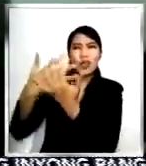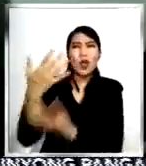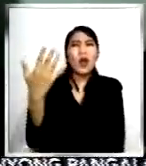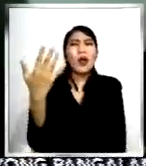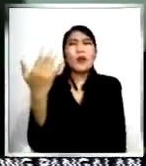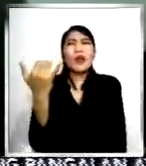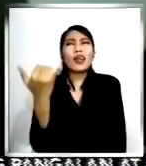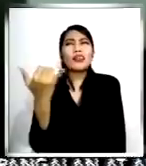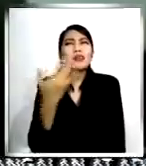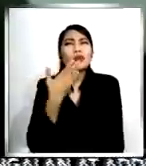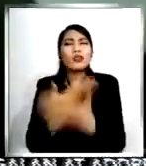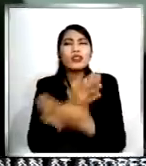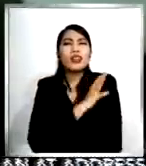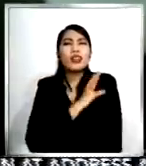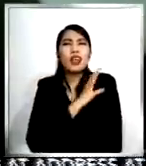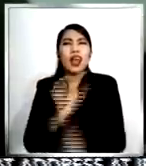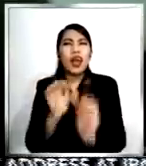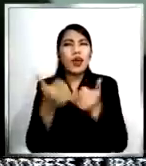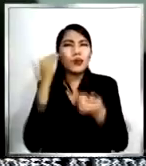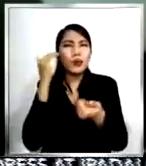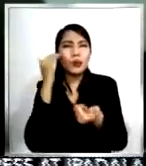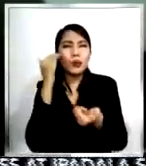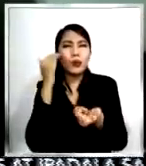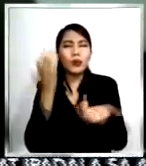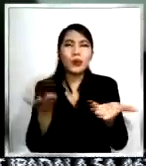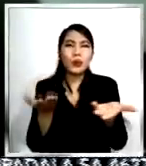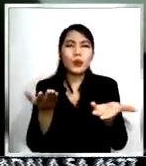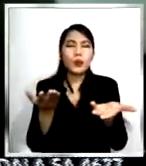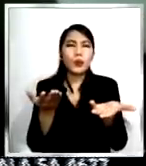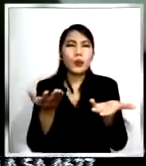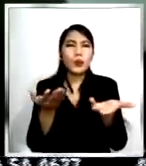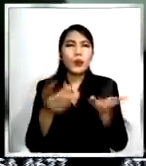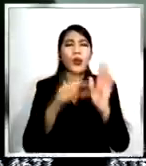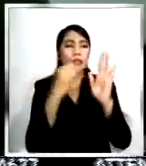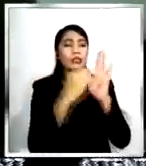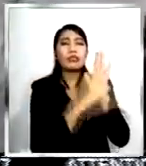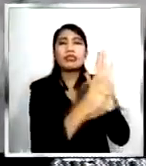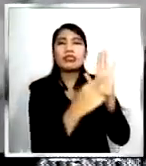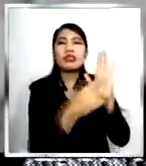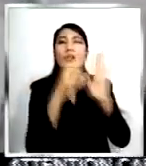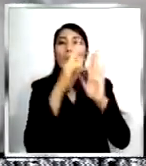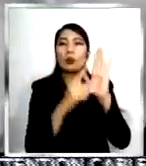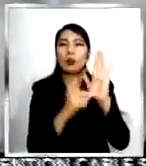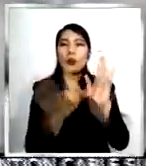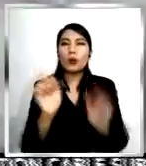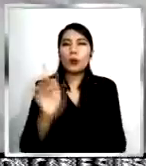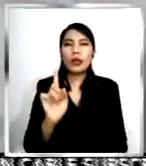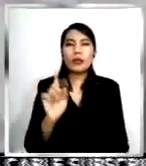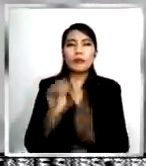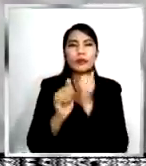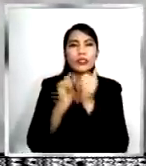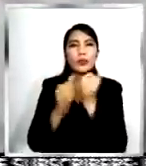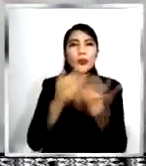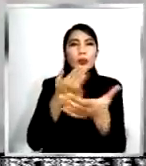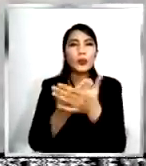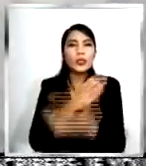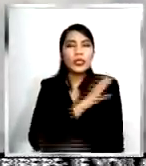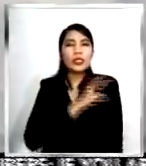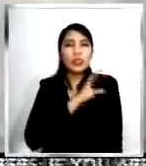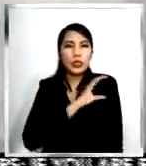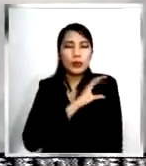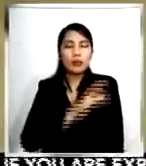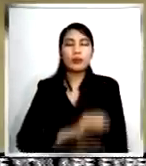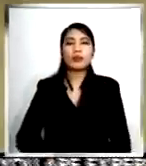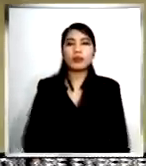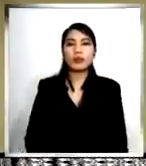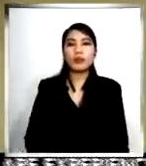Diba? Wala. Defined by law kung ano yung good conduct. Merong measure eh. Kaya tanong ni Suarez, ano ang naging basehan ng